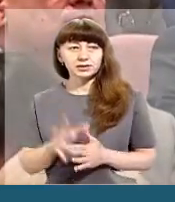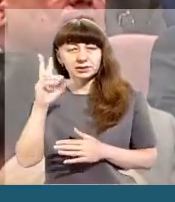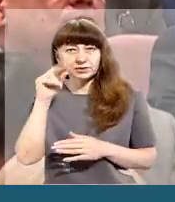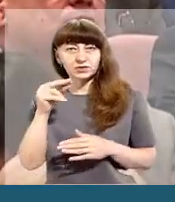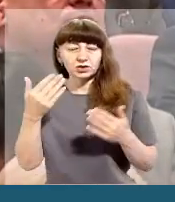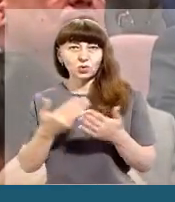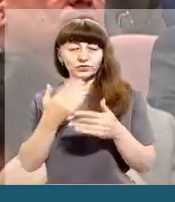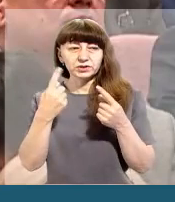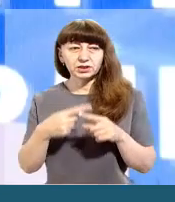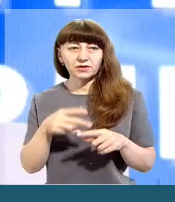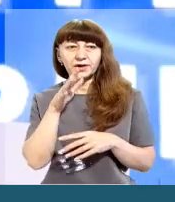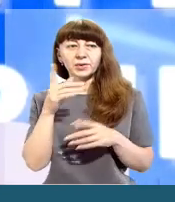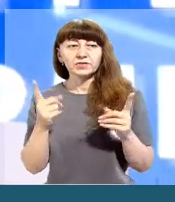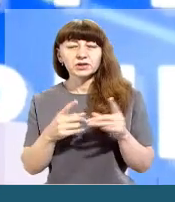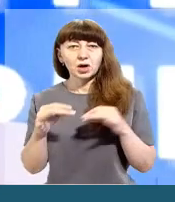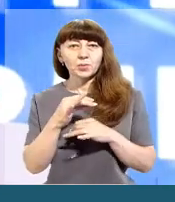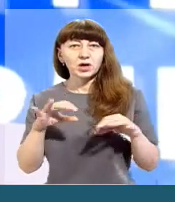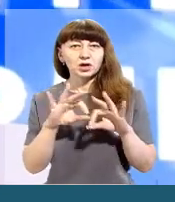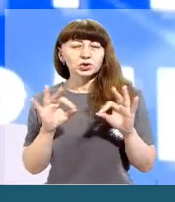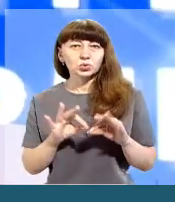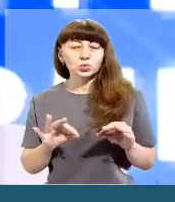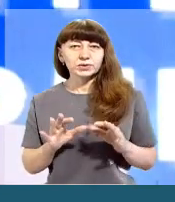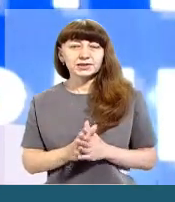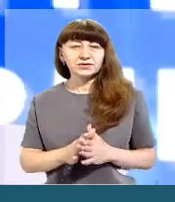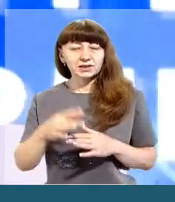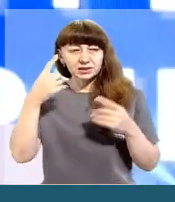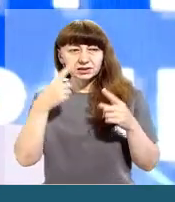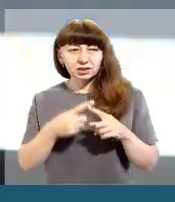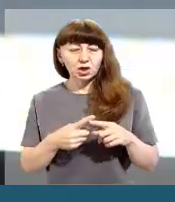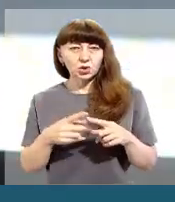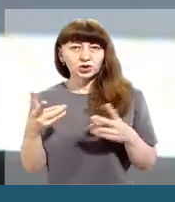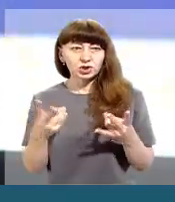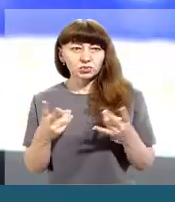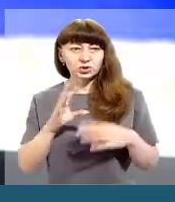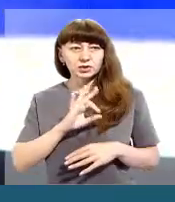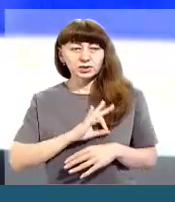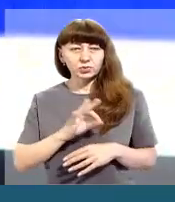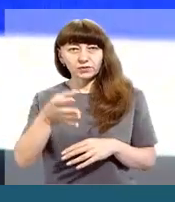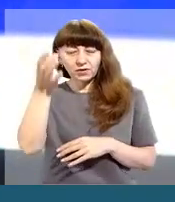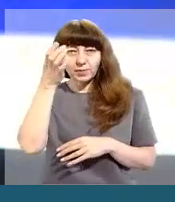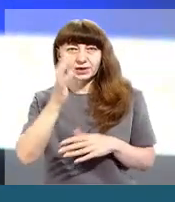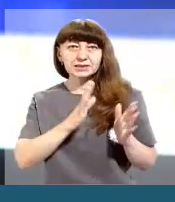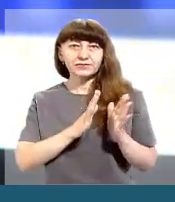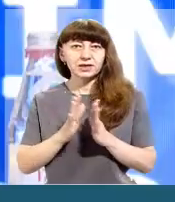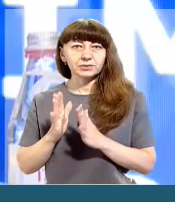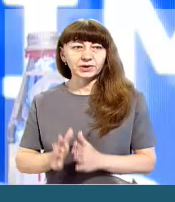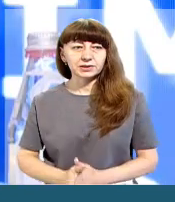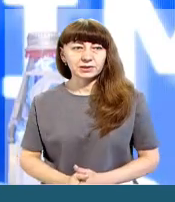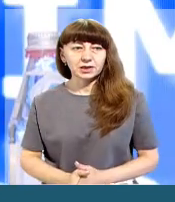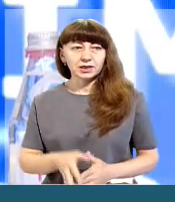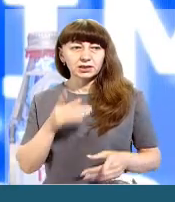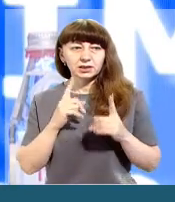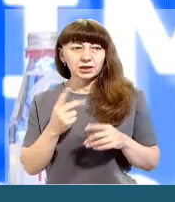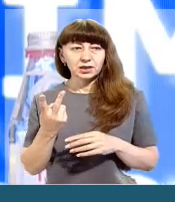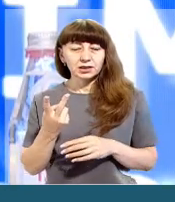цифровых инноваций. На встрече говорят об искусственном интеллекте и необходимости его применения в образовательных процессах. Несомненно,